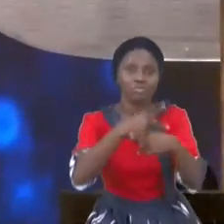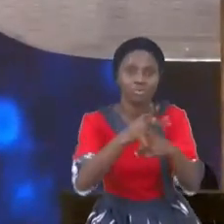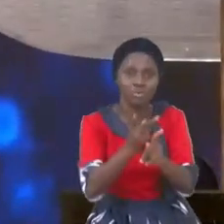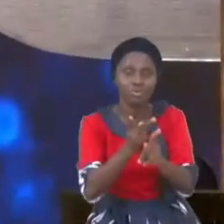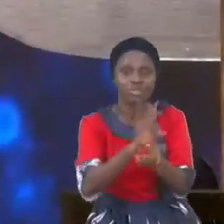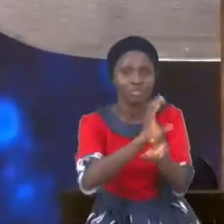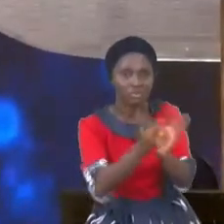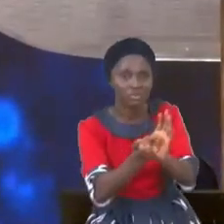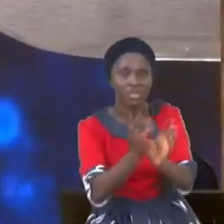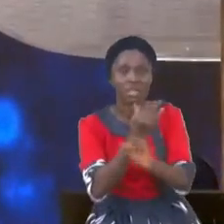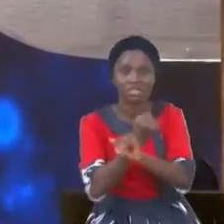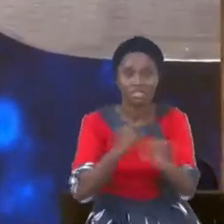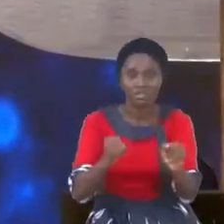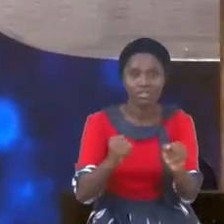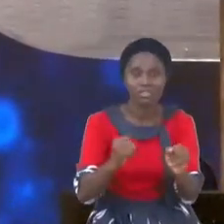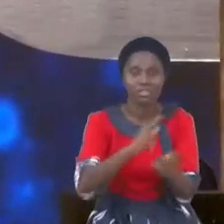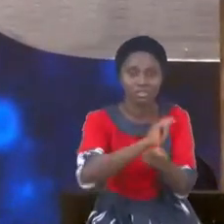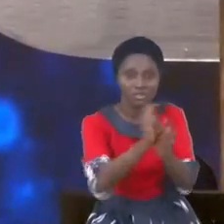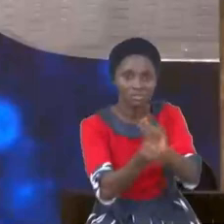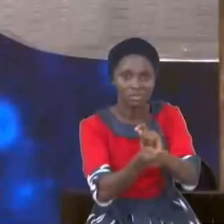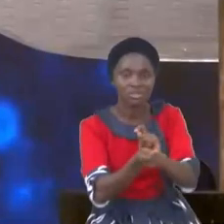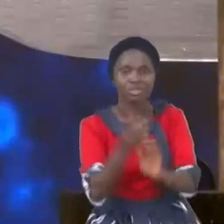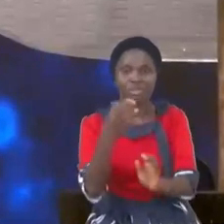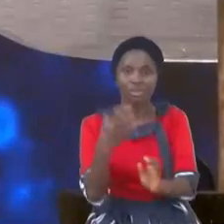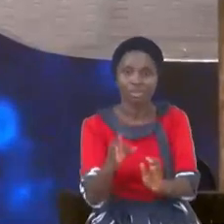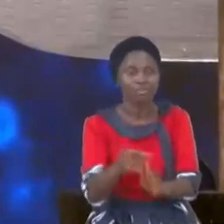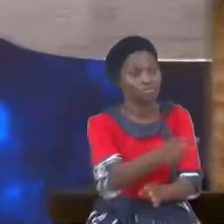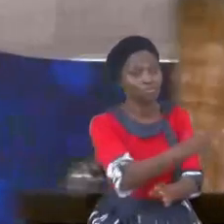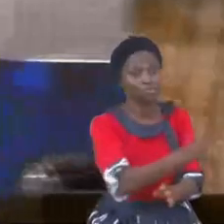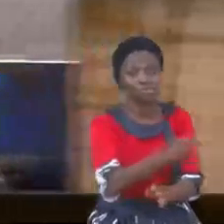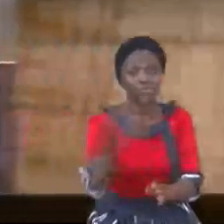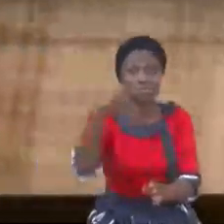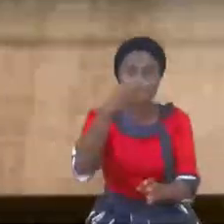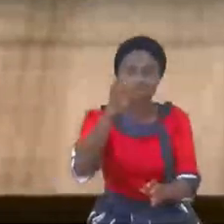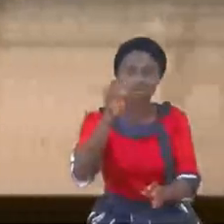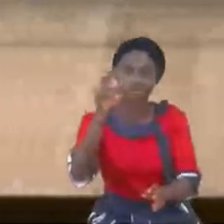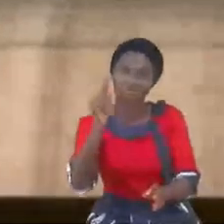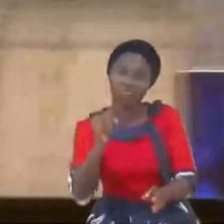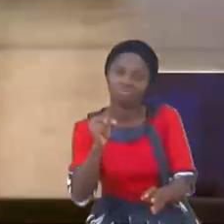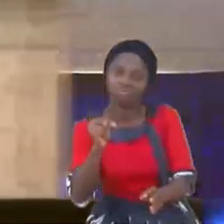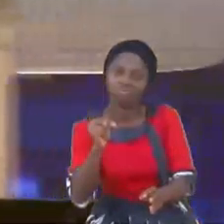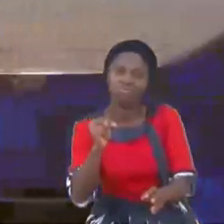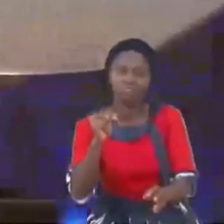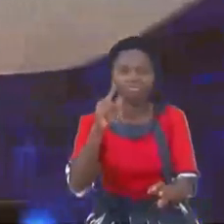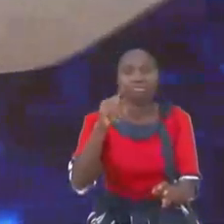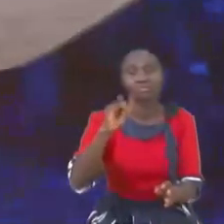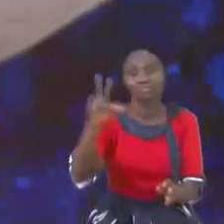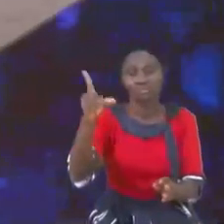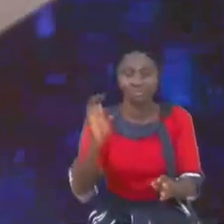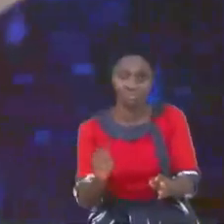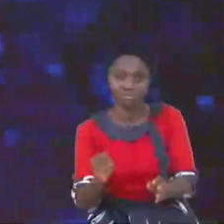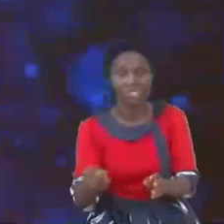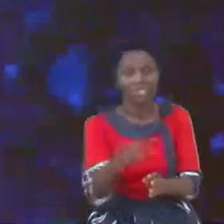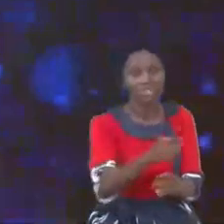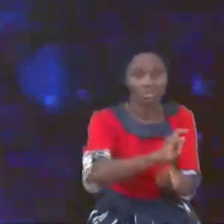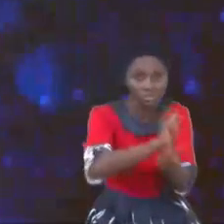cela a produit la conversion, la transformation de ces païens. Alors, c'est dit que, et quand vous vous êtes